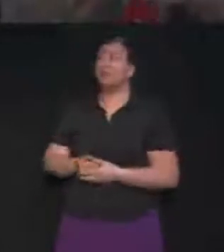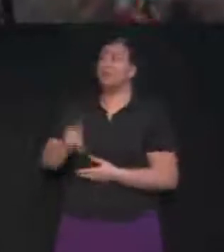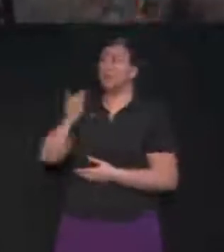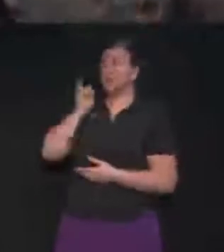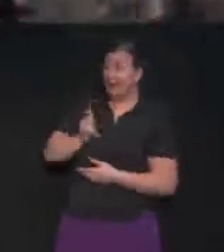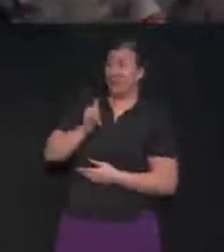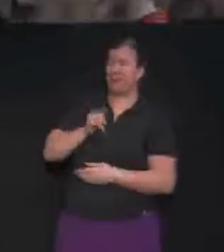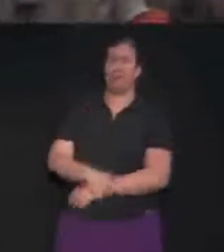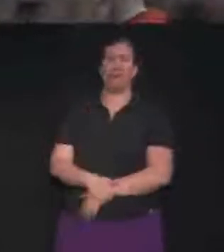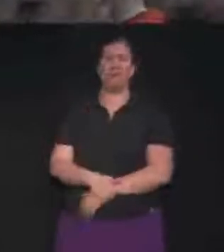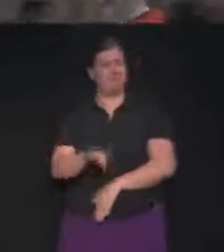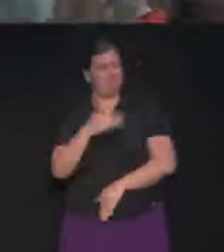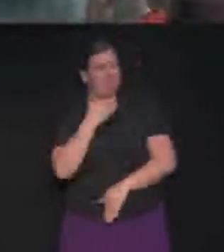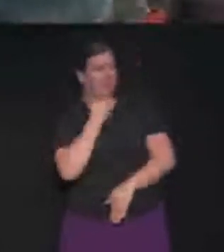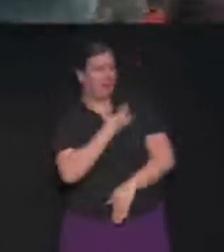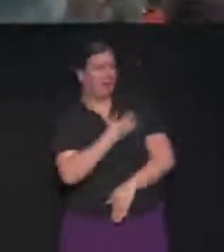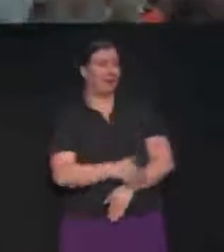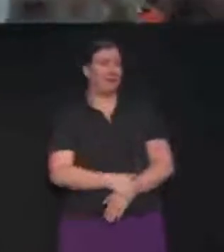danke